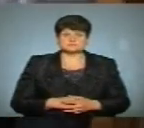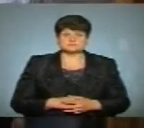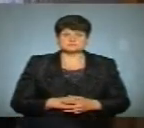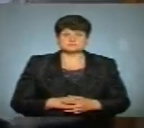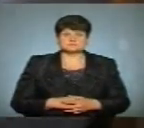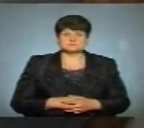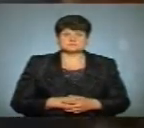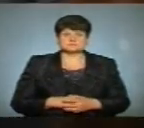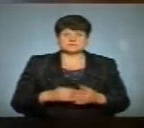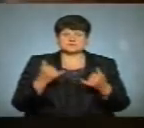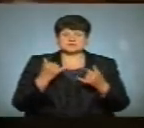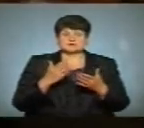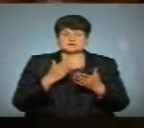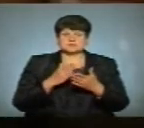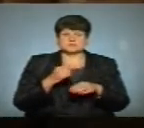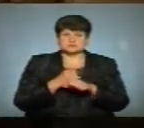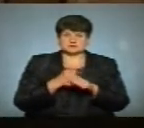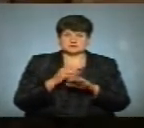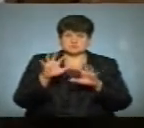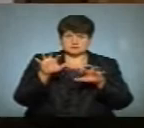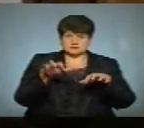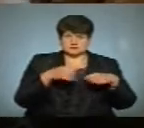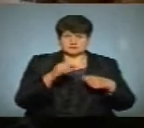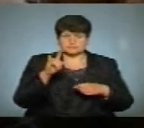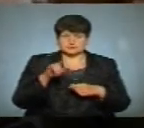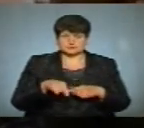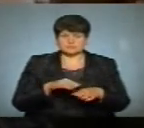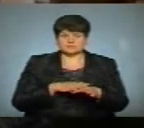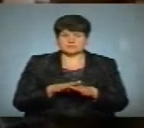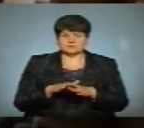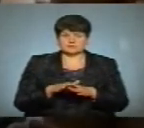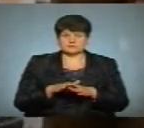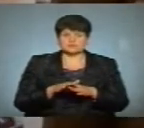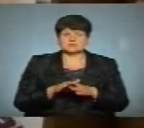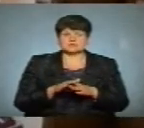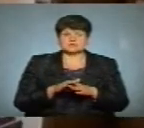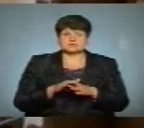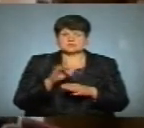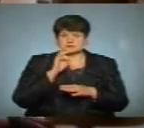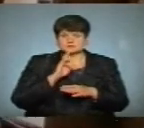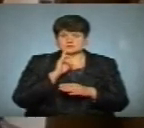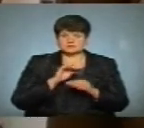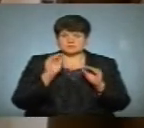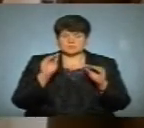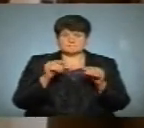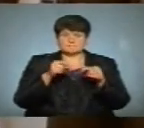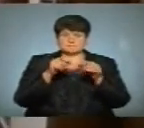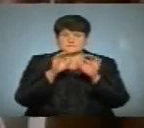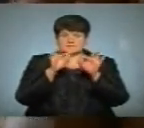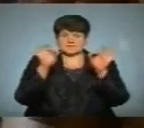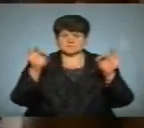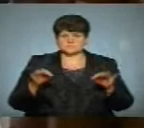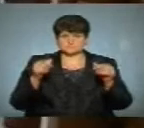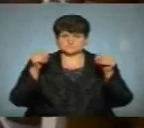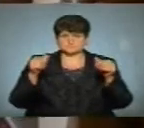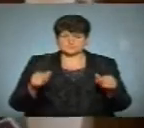Так, зараз у нас йде демонтаж вікна, повністю демонтуємо, засклимо його тимчасово пленкою,